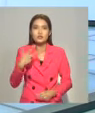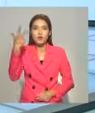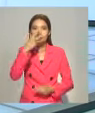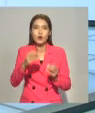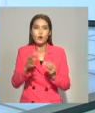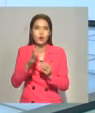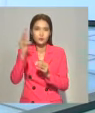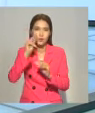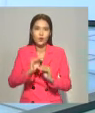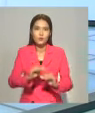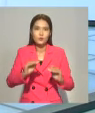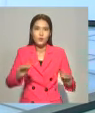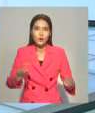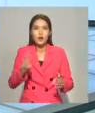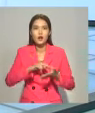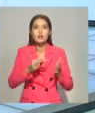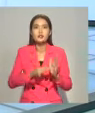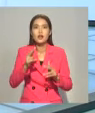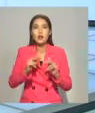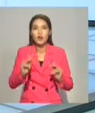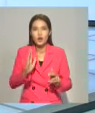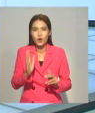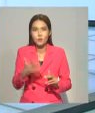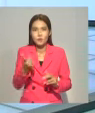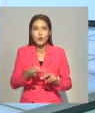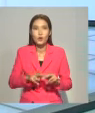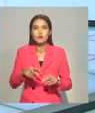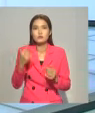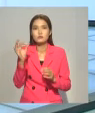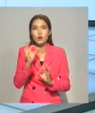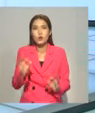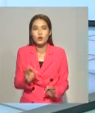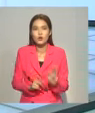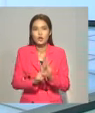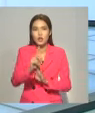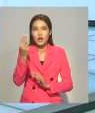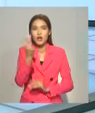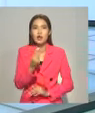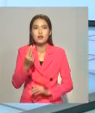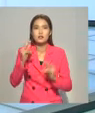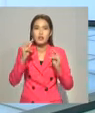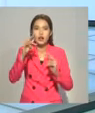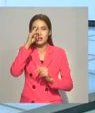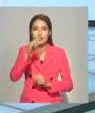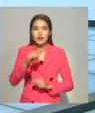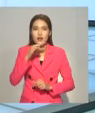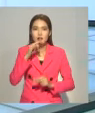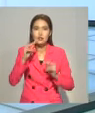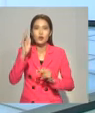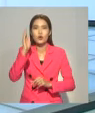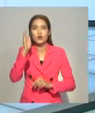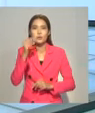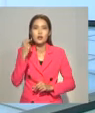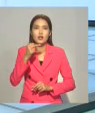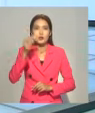15 оқушылар сарайын салу жоспарланған. Бесеуінің құрылысы осы күзде басталады. Бұл туралы Астанада әділетті Қазақстан, адал ұрпақ,